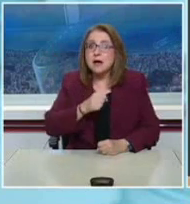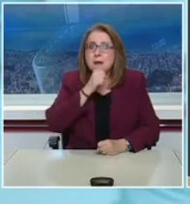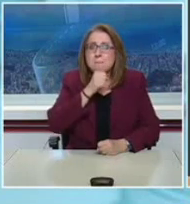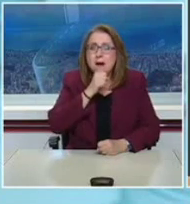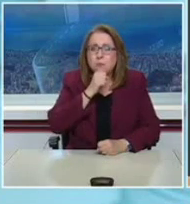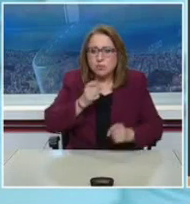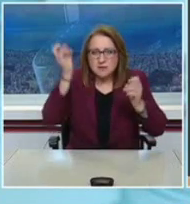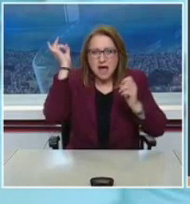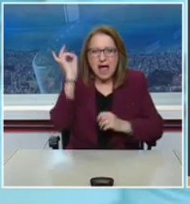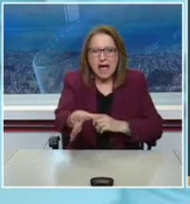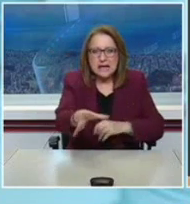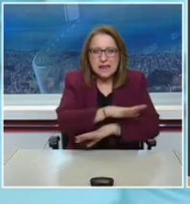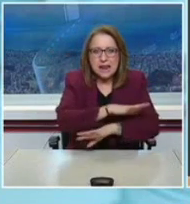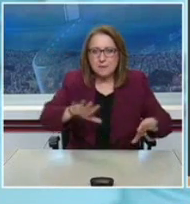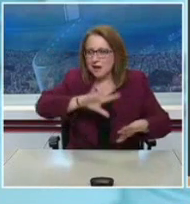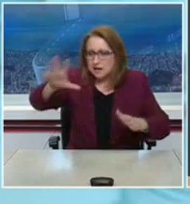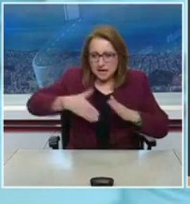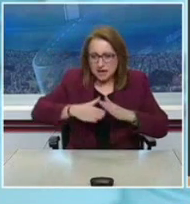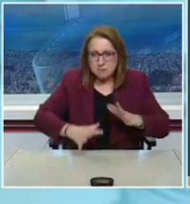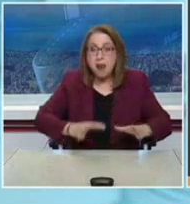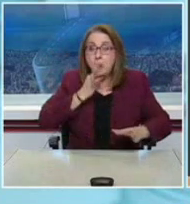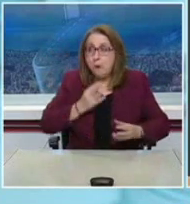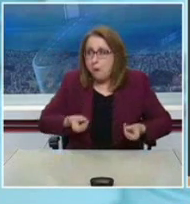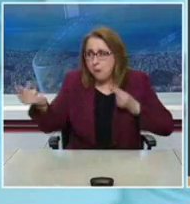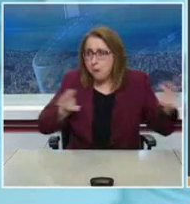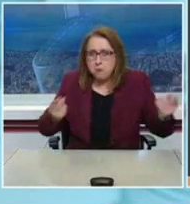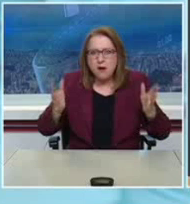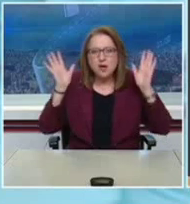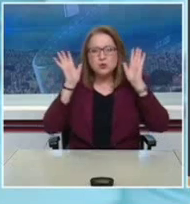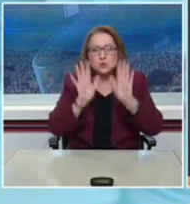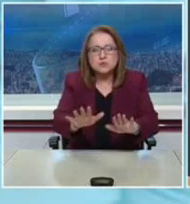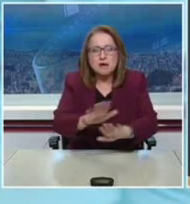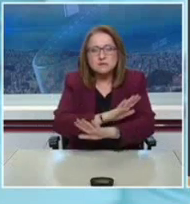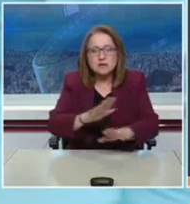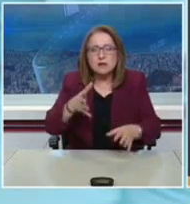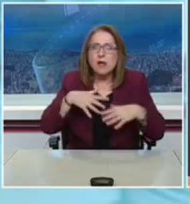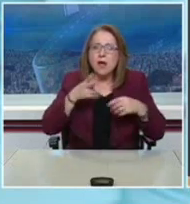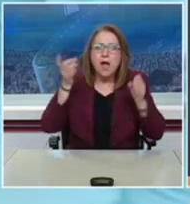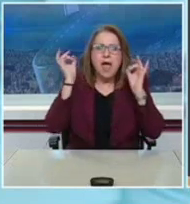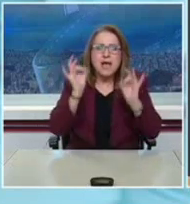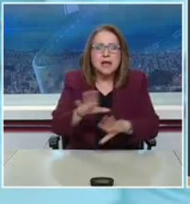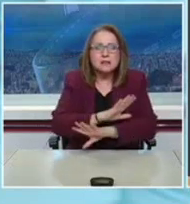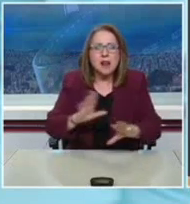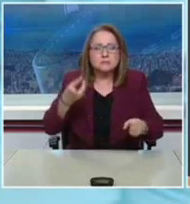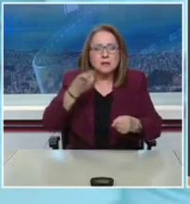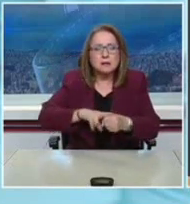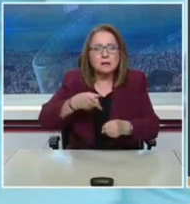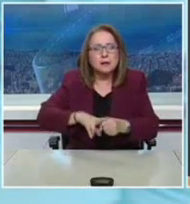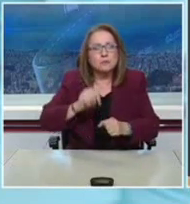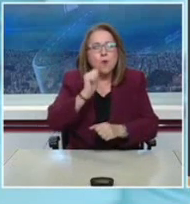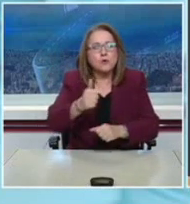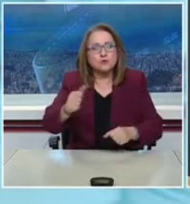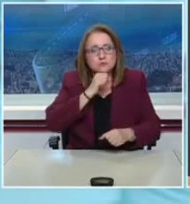και υπέργυροι ηλικιωμένοι ασθενείς. Ο Εθνικός Οργανισμός Δημόσιας Υγείας έχει εκδώσει ειδικές οδηγίες για αυτούς τους